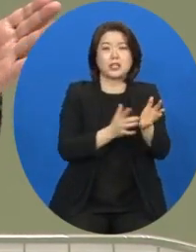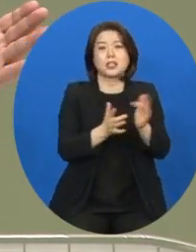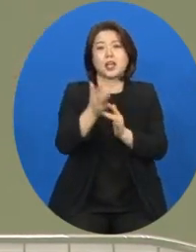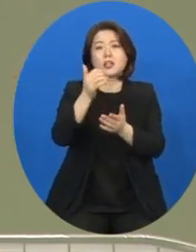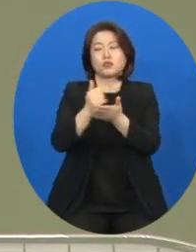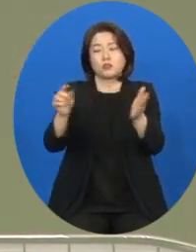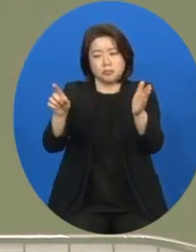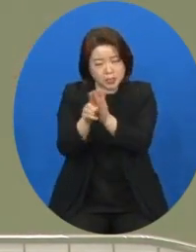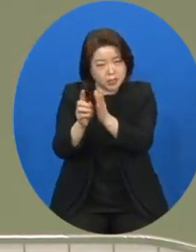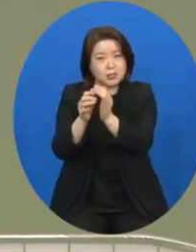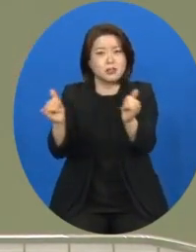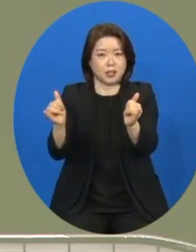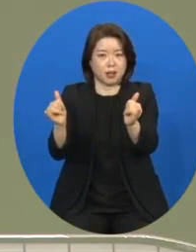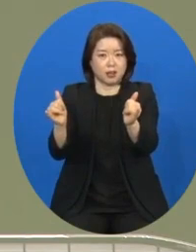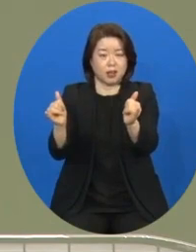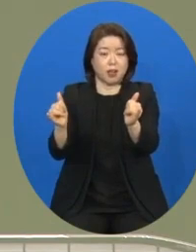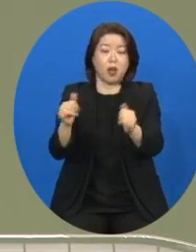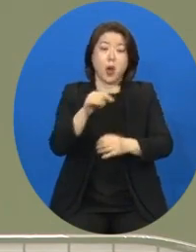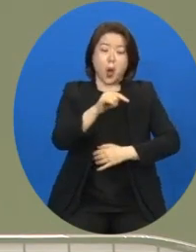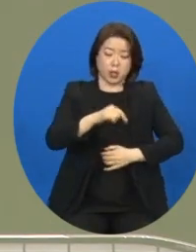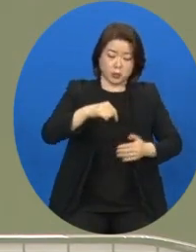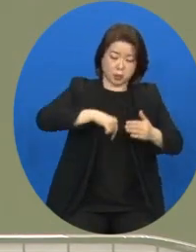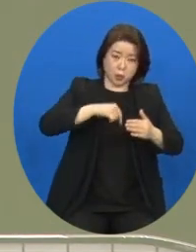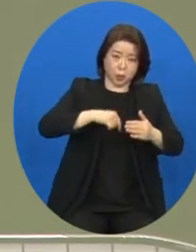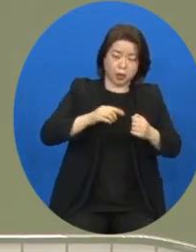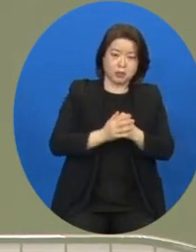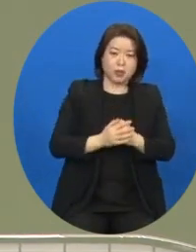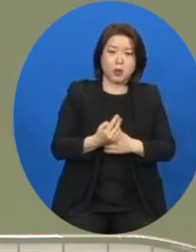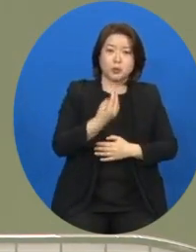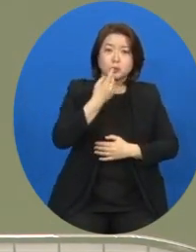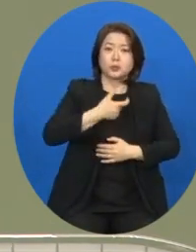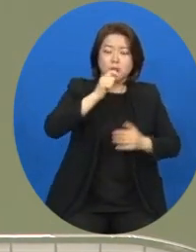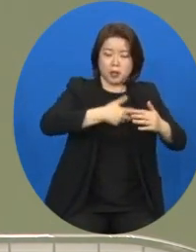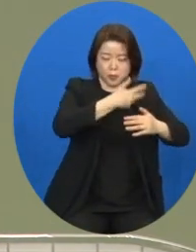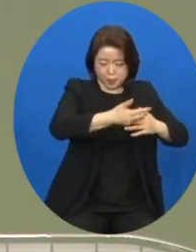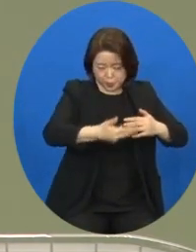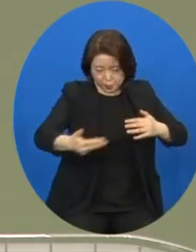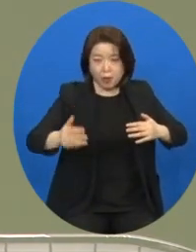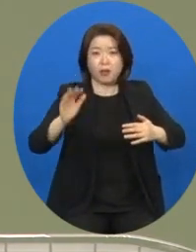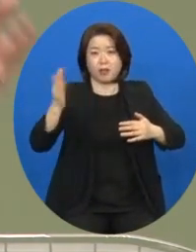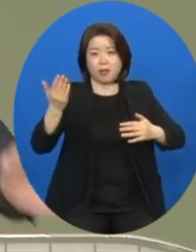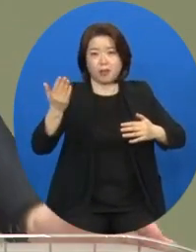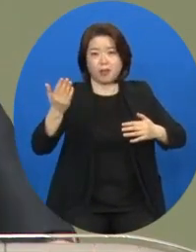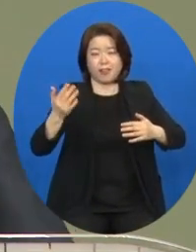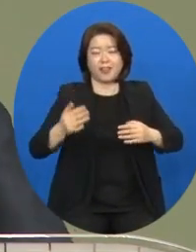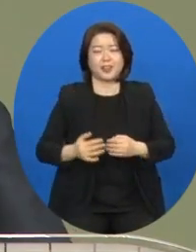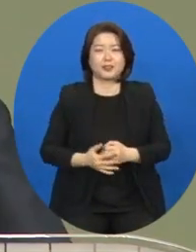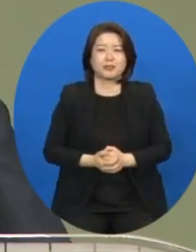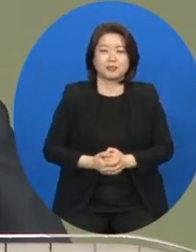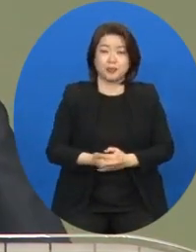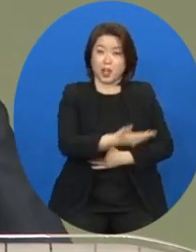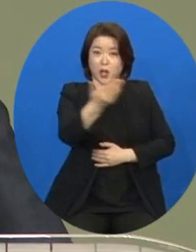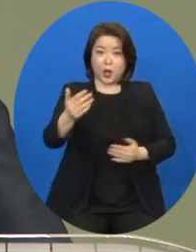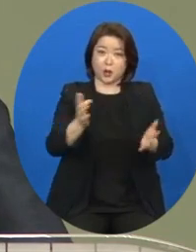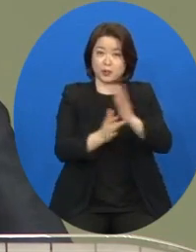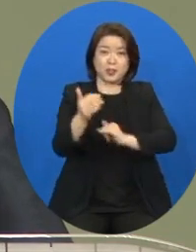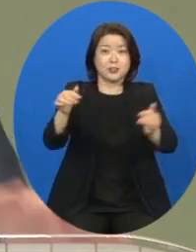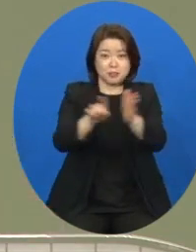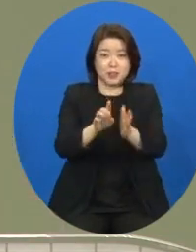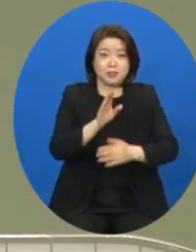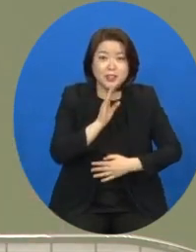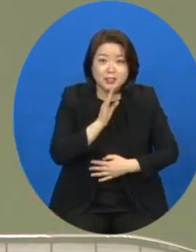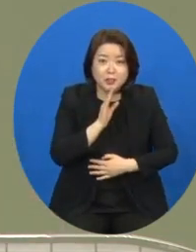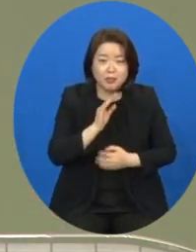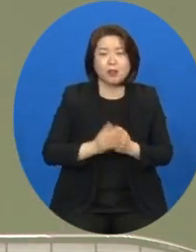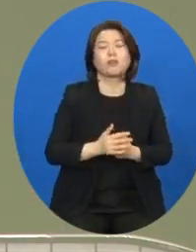자는 그 배에서 생수의 강이 흘러날 것이라. 여러분 예수 믿으시죠?